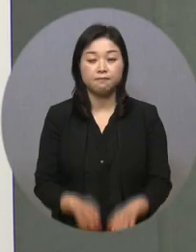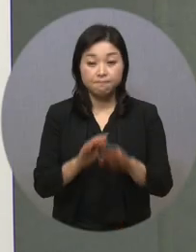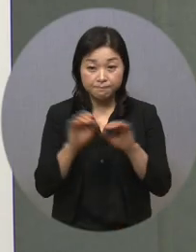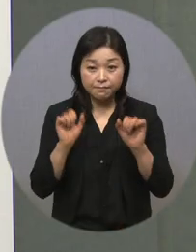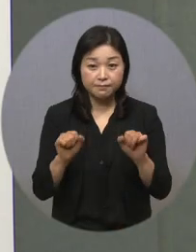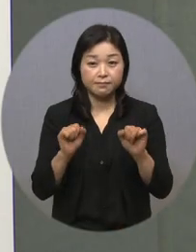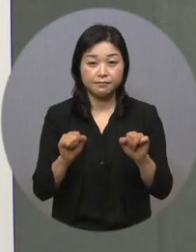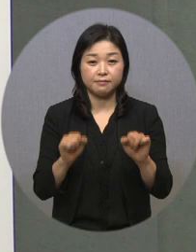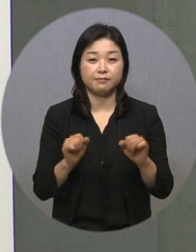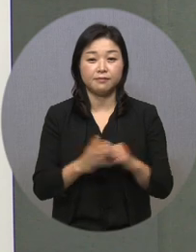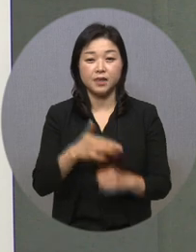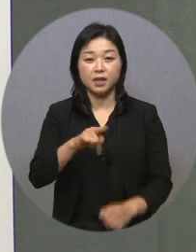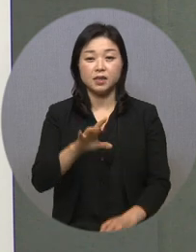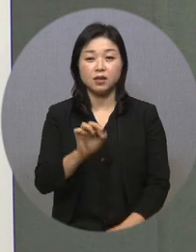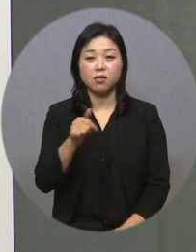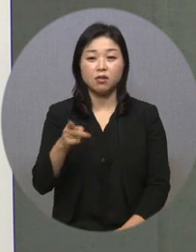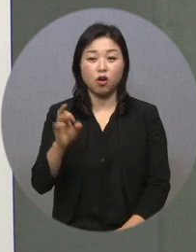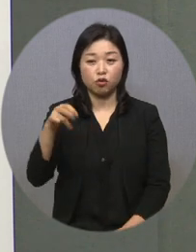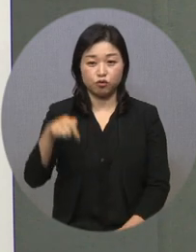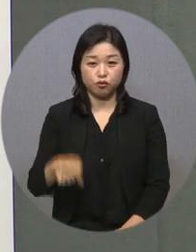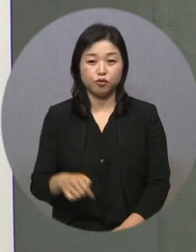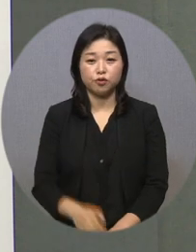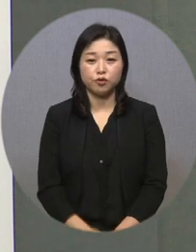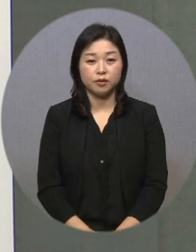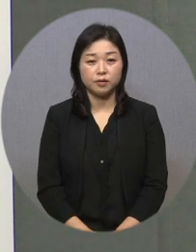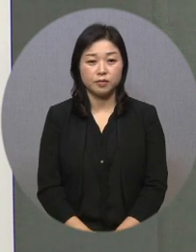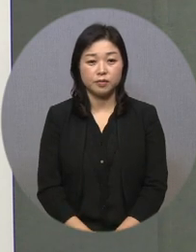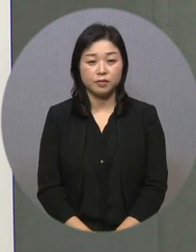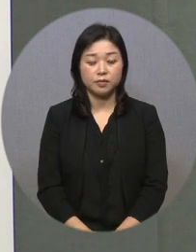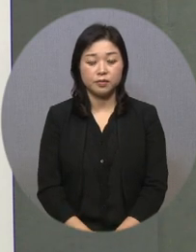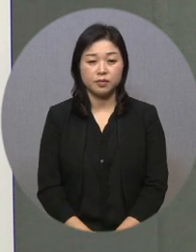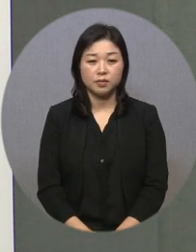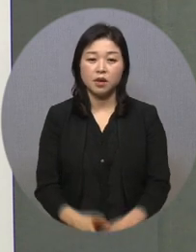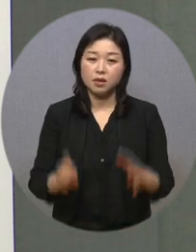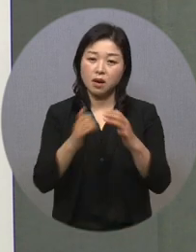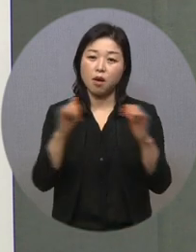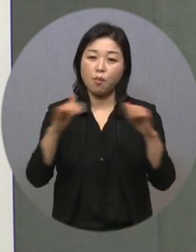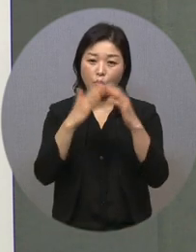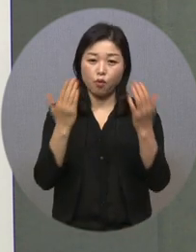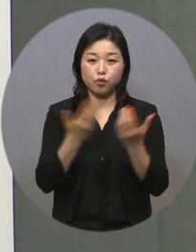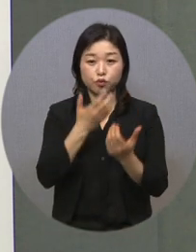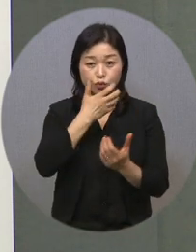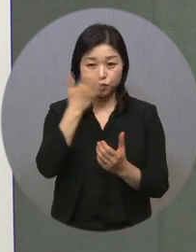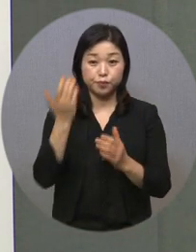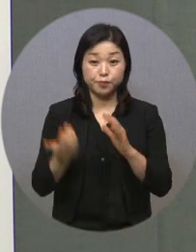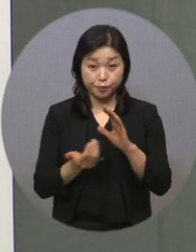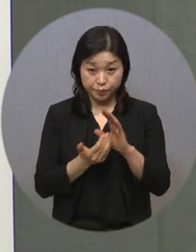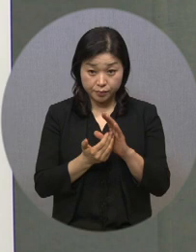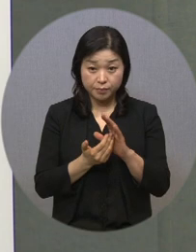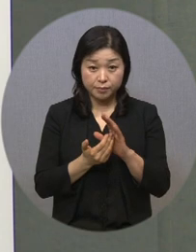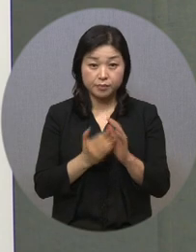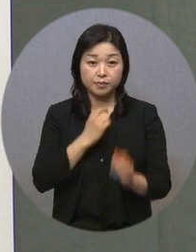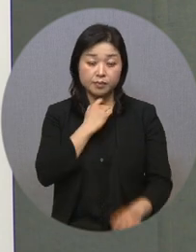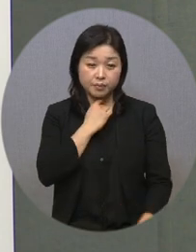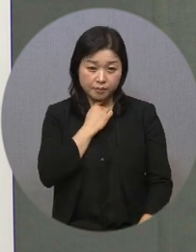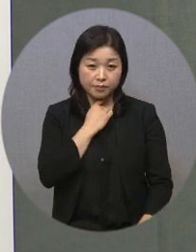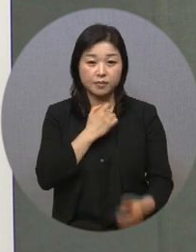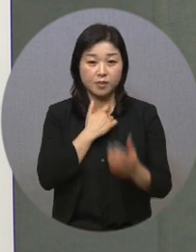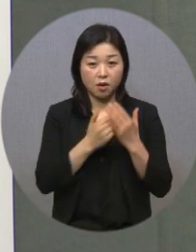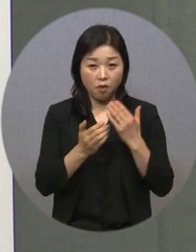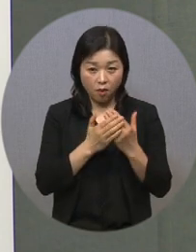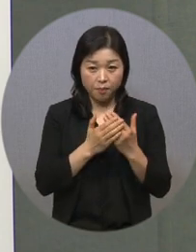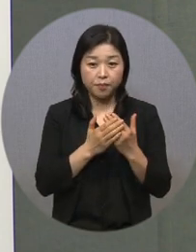안녕하십니까. 정경수입니다. 누구나 꿈을 실현하기 위해서는 많은 경험과 체험을